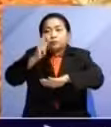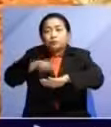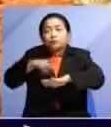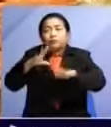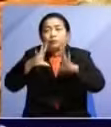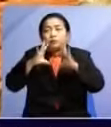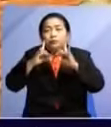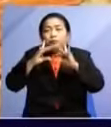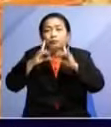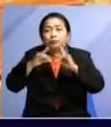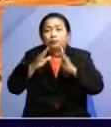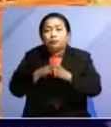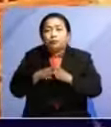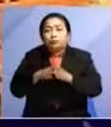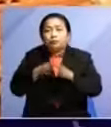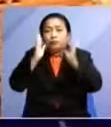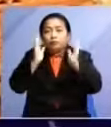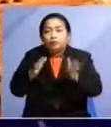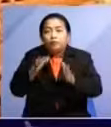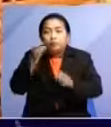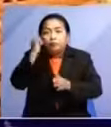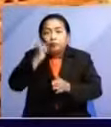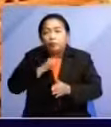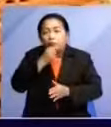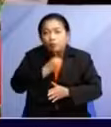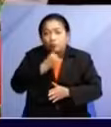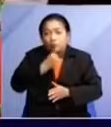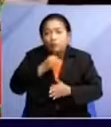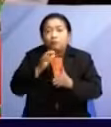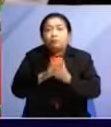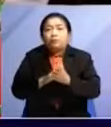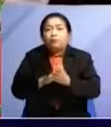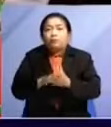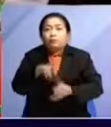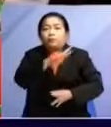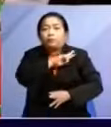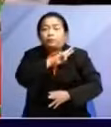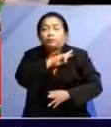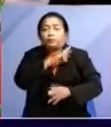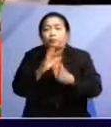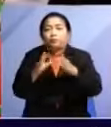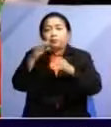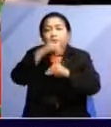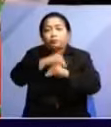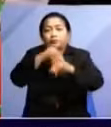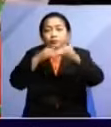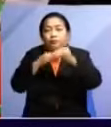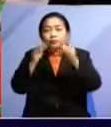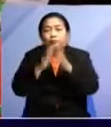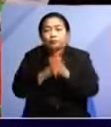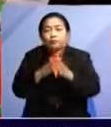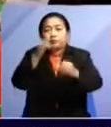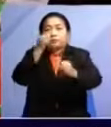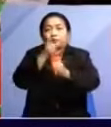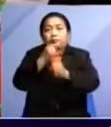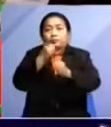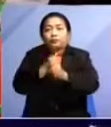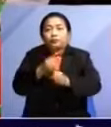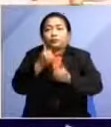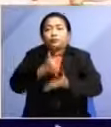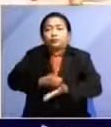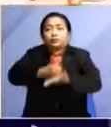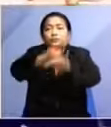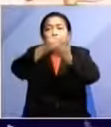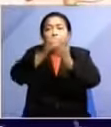ตำบลหนองหญ้าไซซึ่งเป็นผู้รับผิดชอบโครงการผลิตการอุปกรณ์ดัดแปลงสำหรับคนพิการและผู้สูงอายุได้รับการสนับสนุน